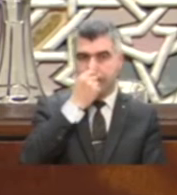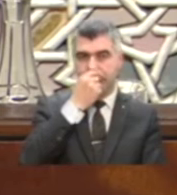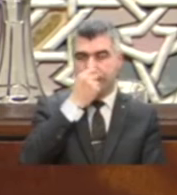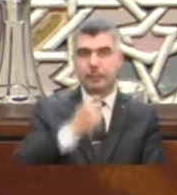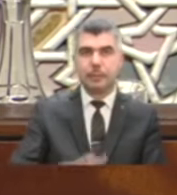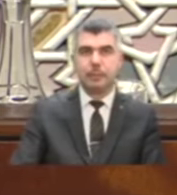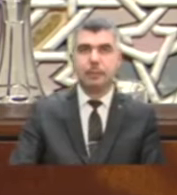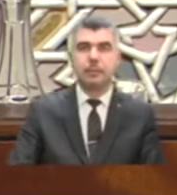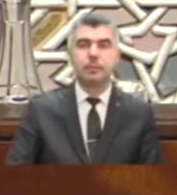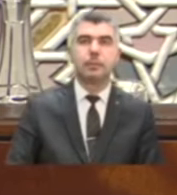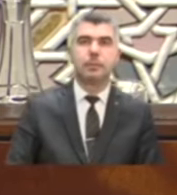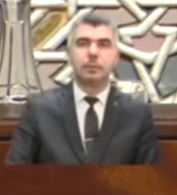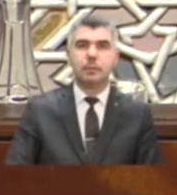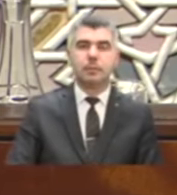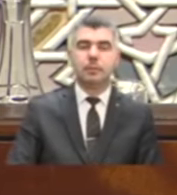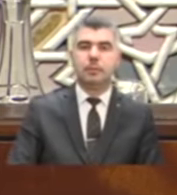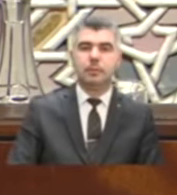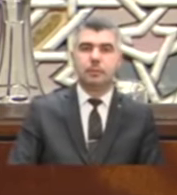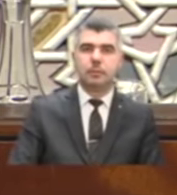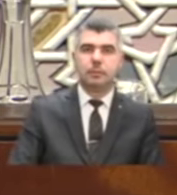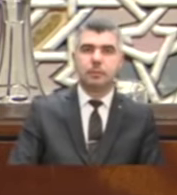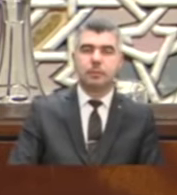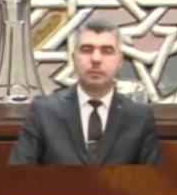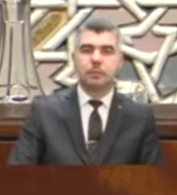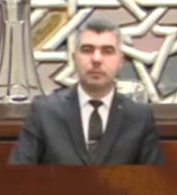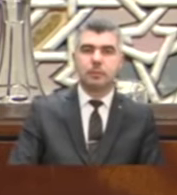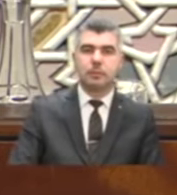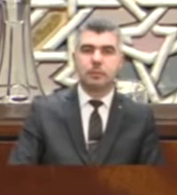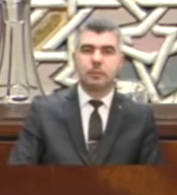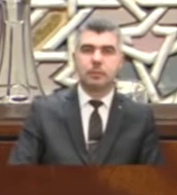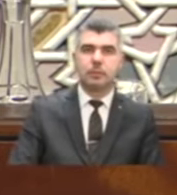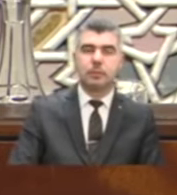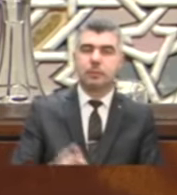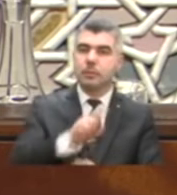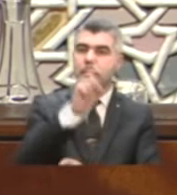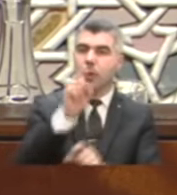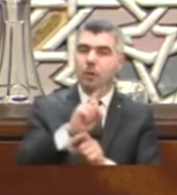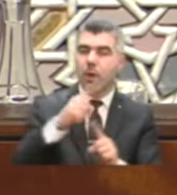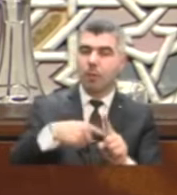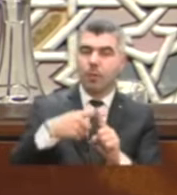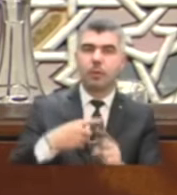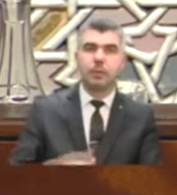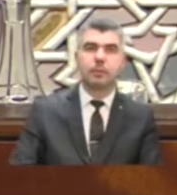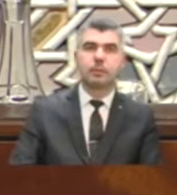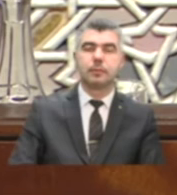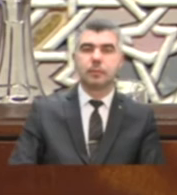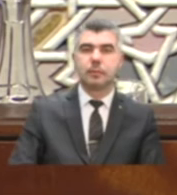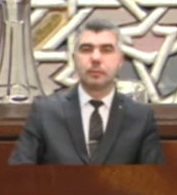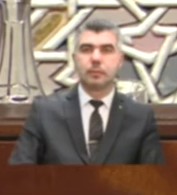ما تبقى من الوقت جوج ثواني. صافي. هل هناك تعقيبات إضافية؟